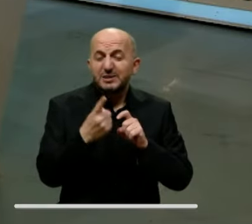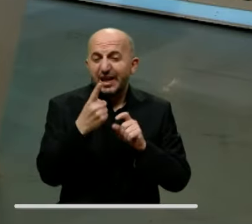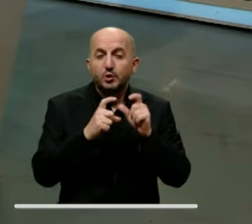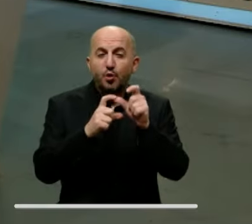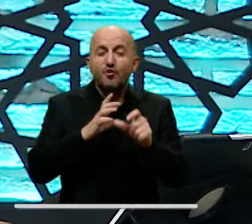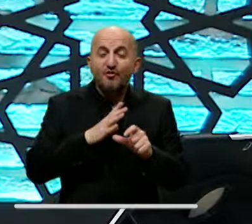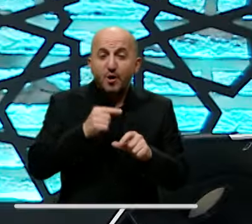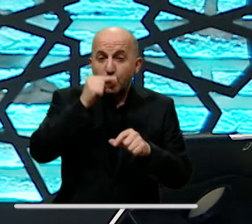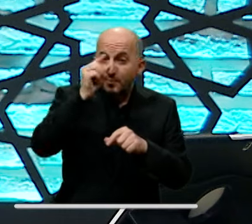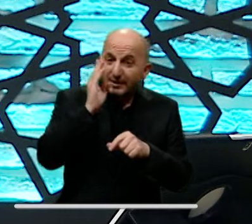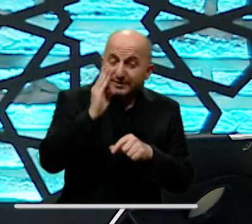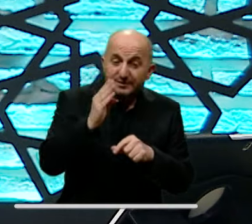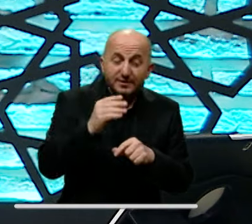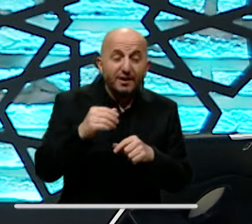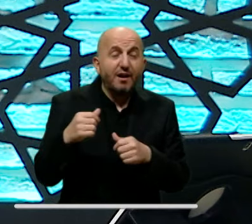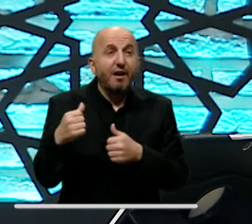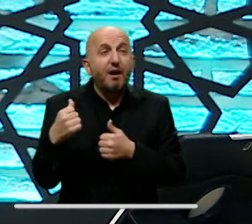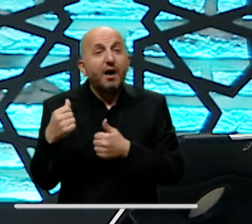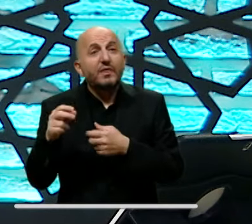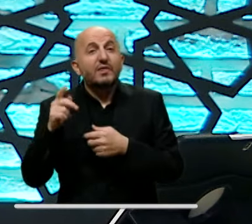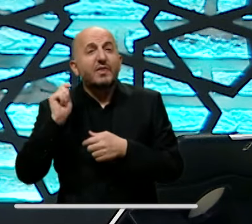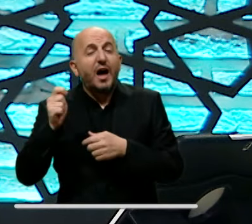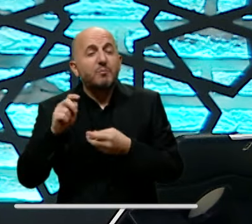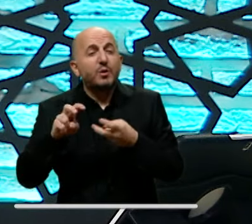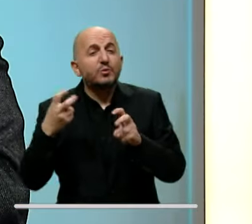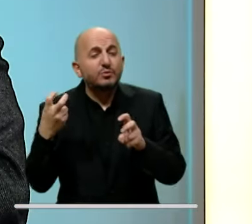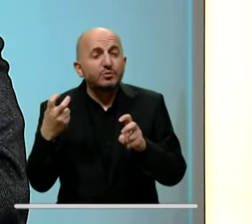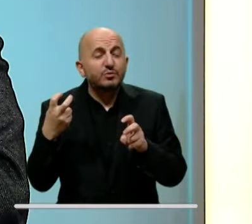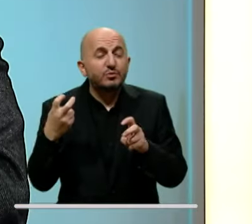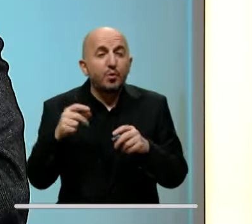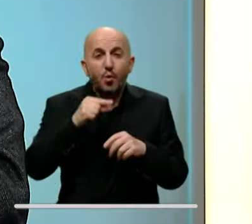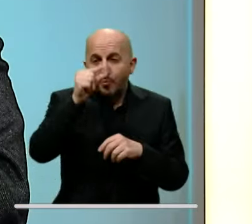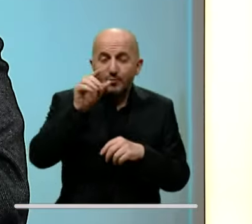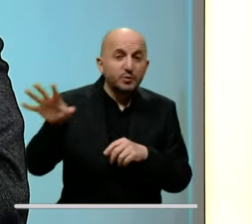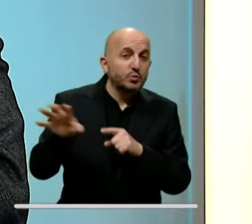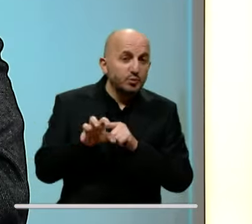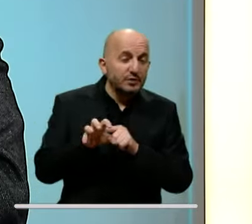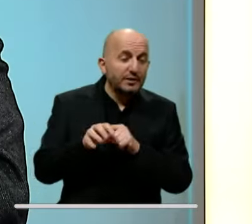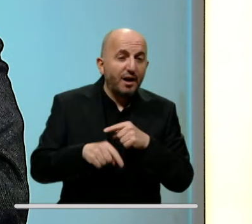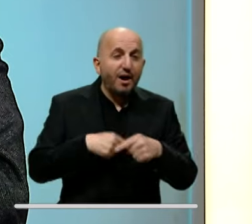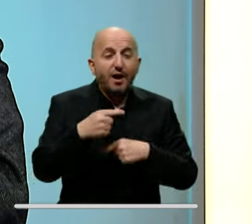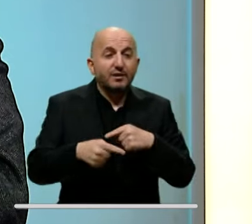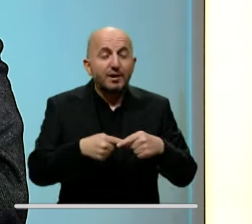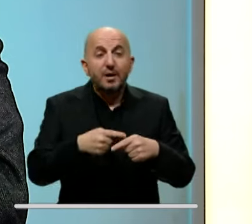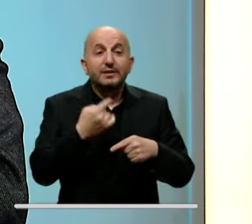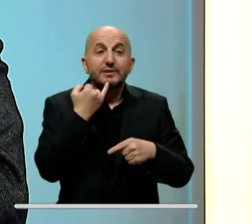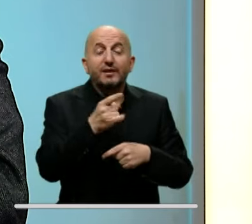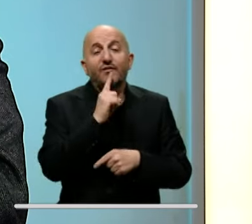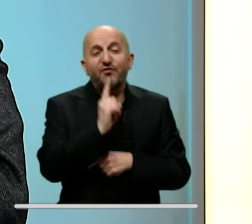var umreye gideceklermiş damatları yla küsermiş bir sürü problem yani Ümre sünnettir sıay Rahim